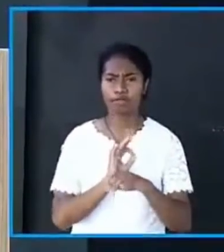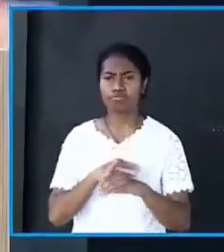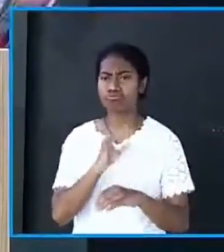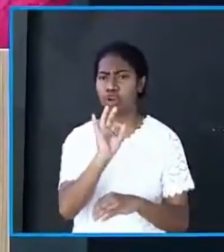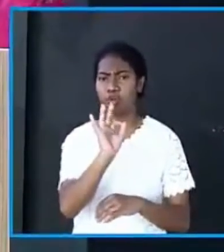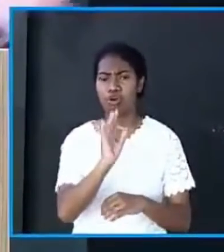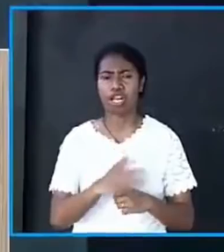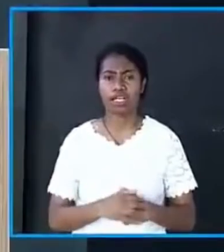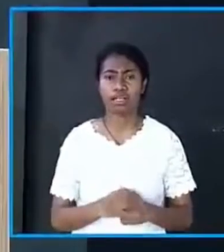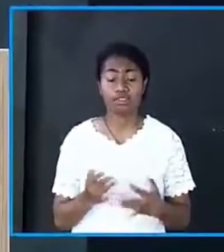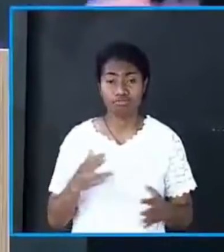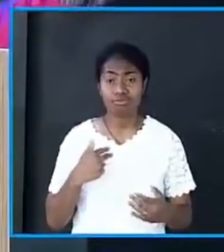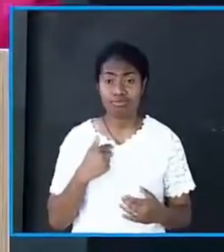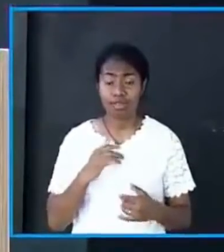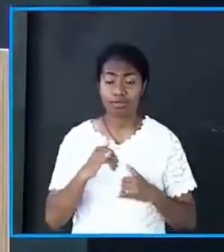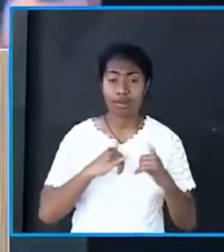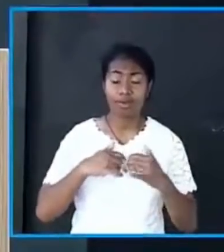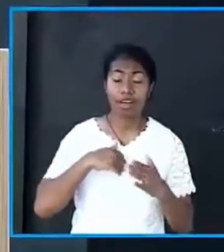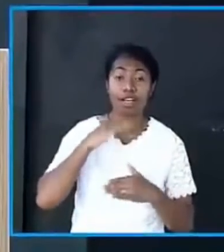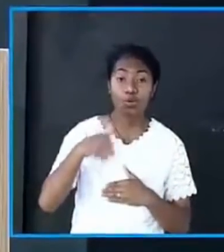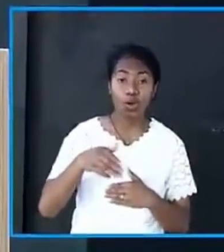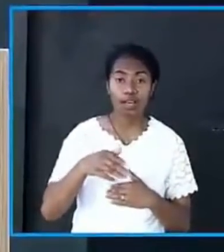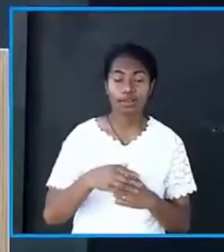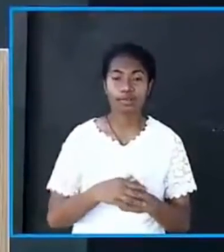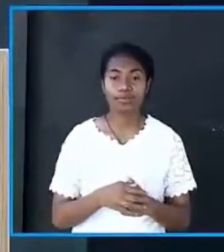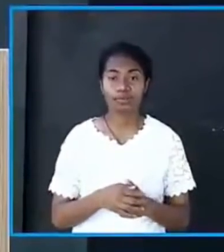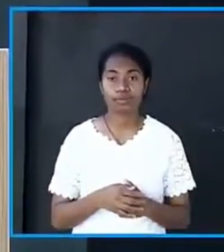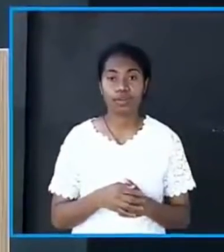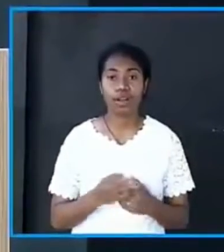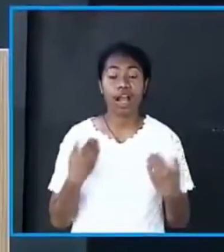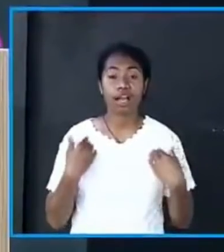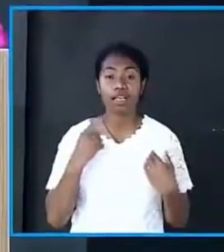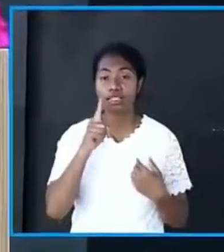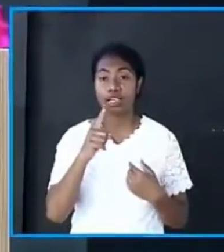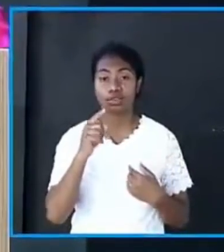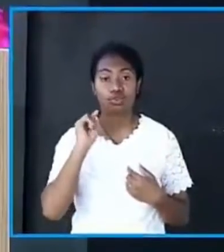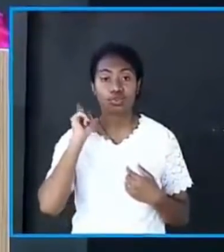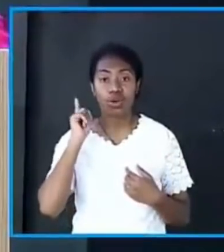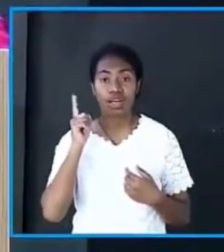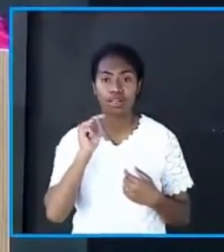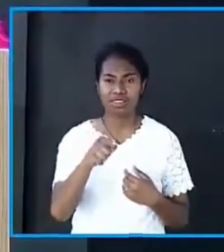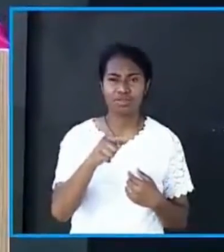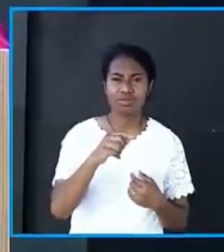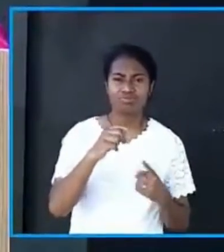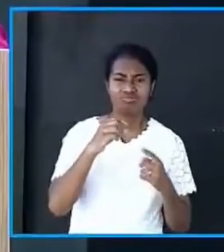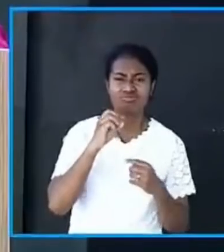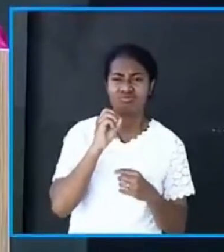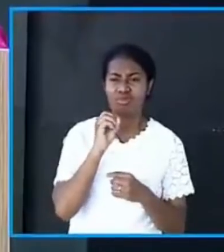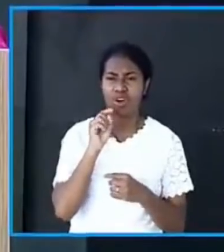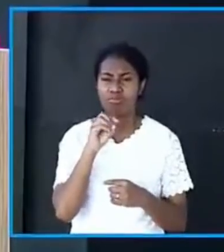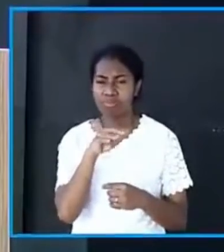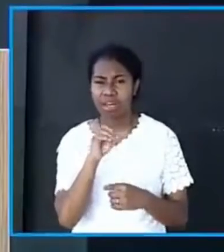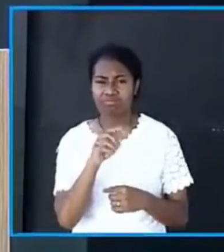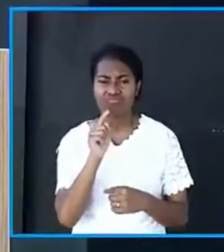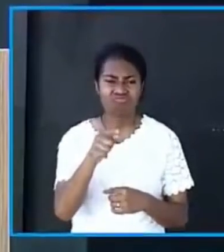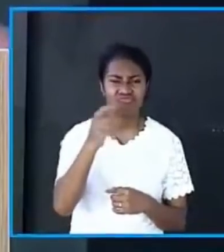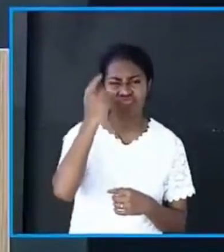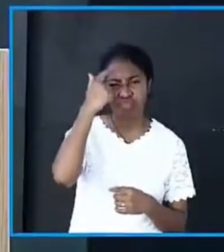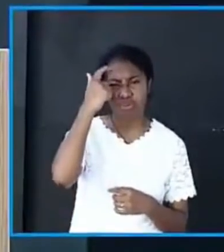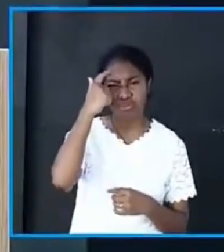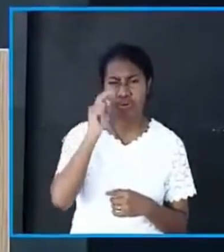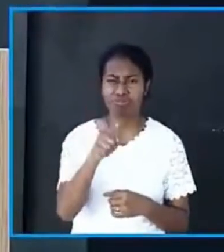Habis itu saya keluar begitu saya keluar ada satu suara Retro pembodoh length Ya sudah dapet